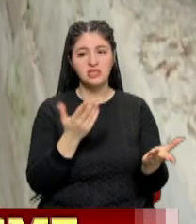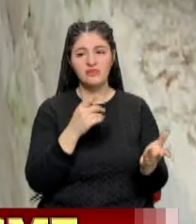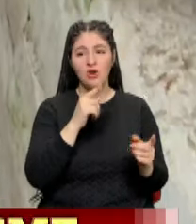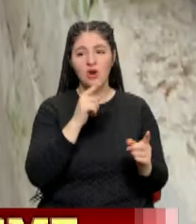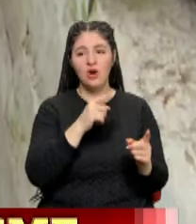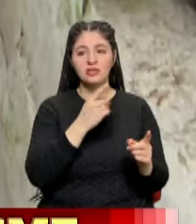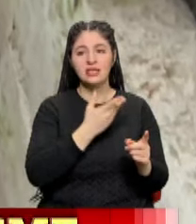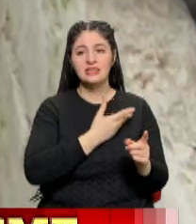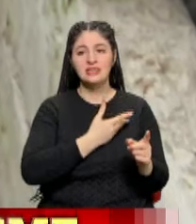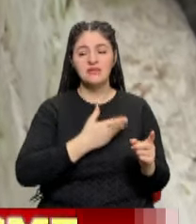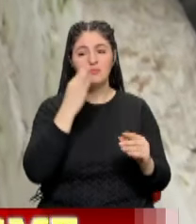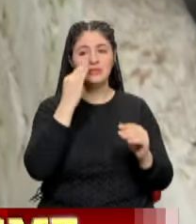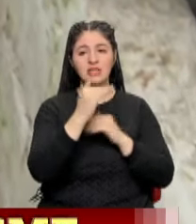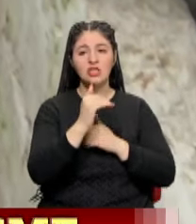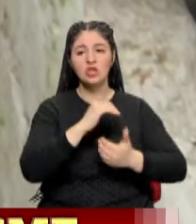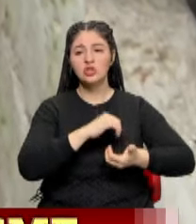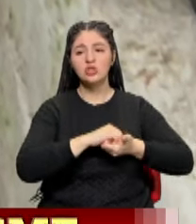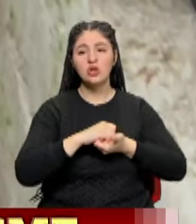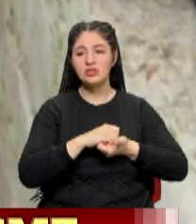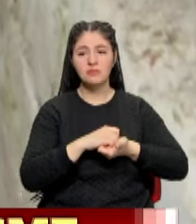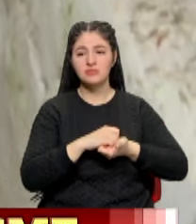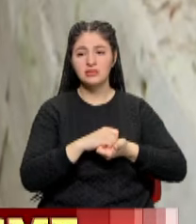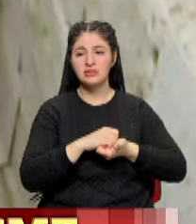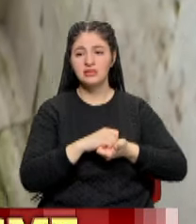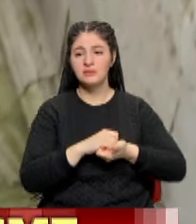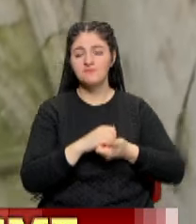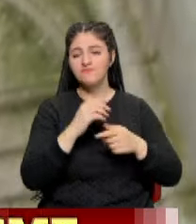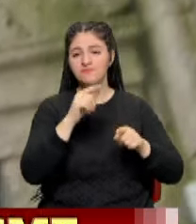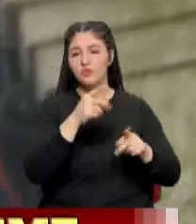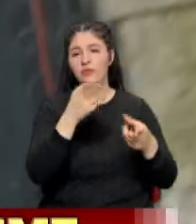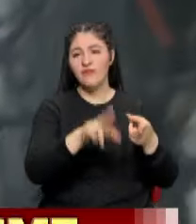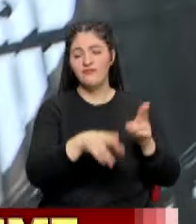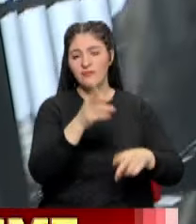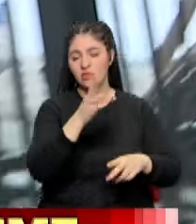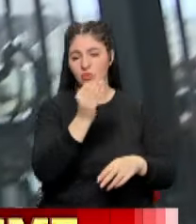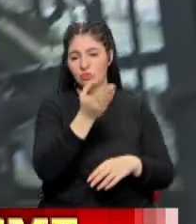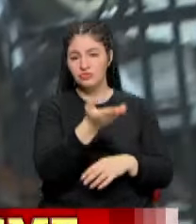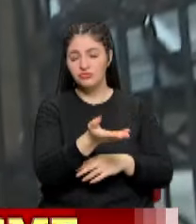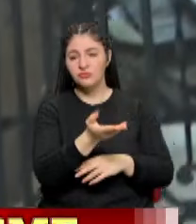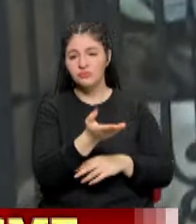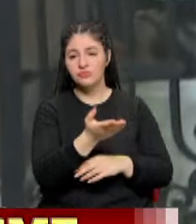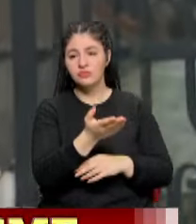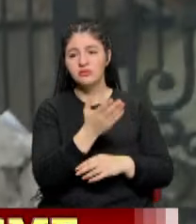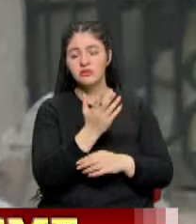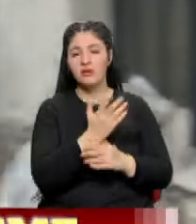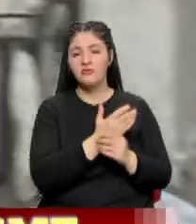orada sevdiğimiz insanlar, dostlarımız burada vefat etti. Ve